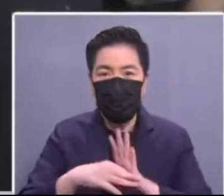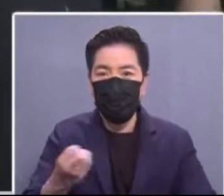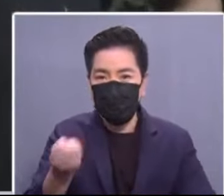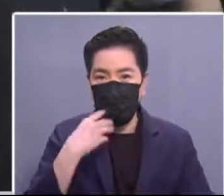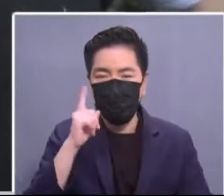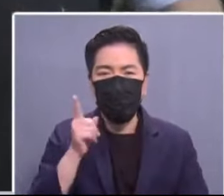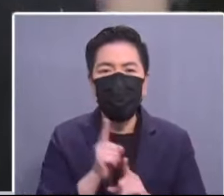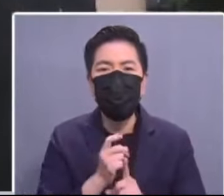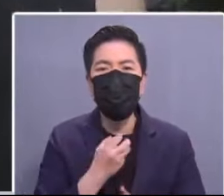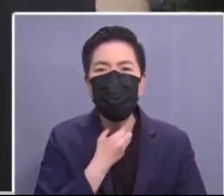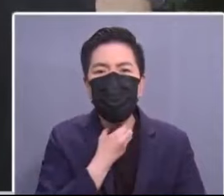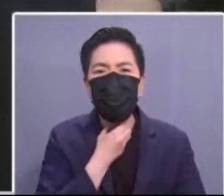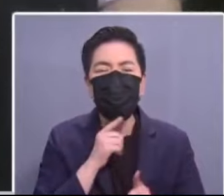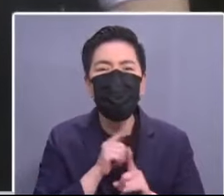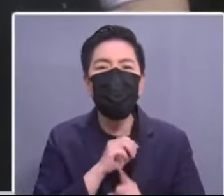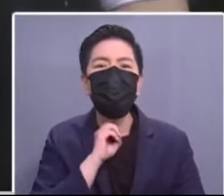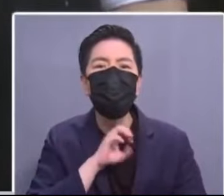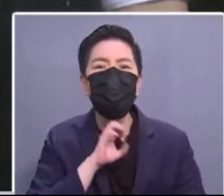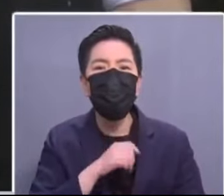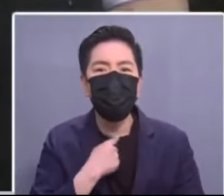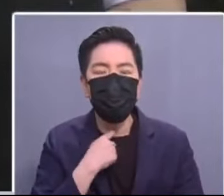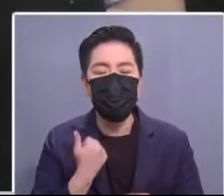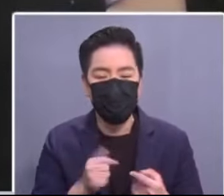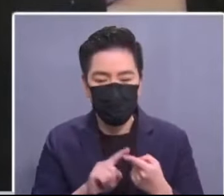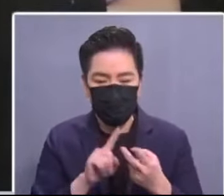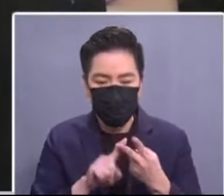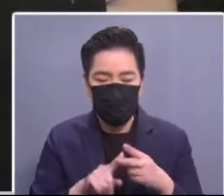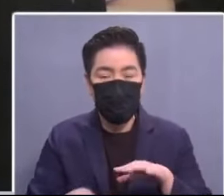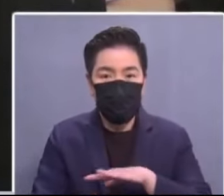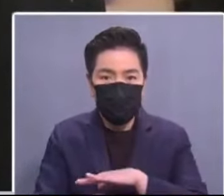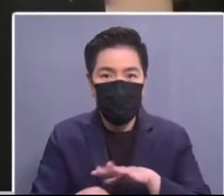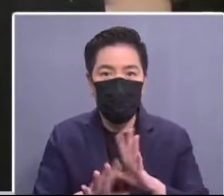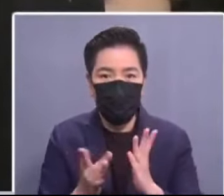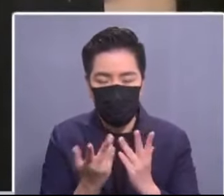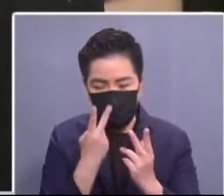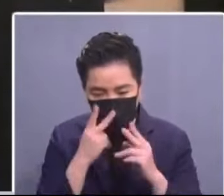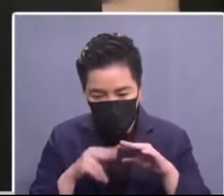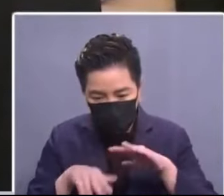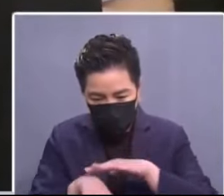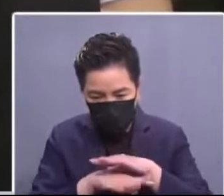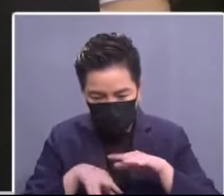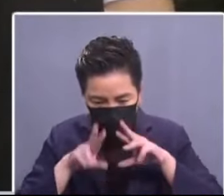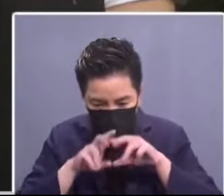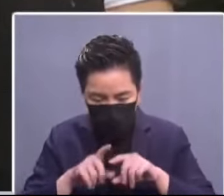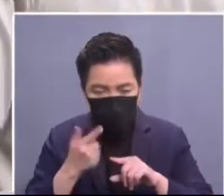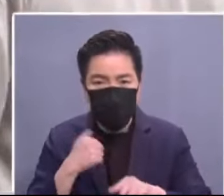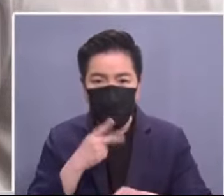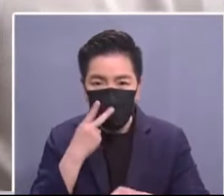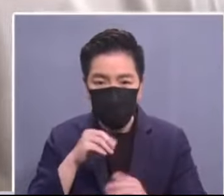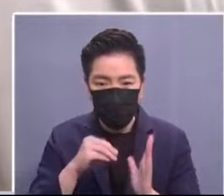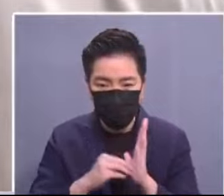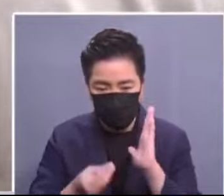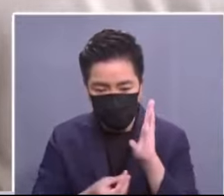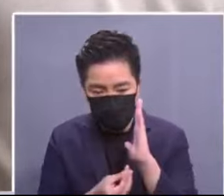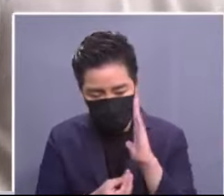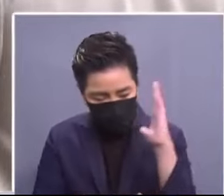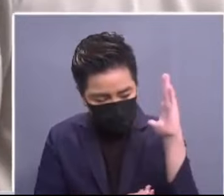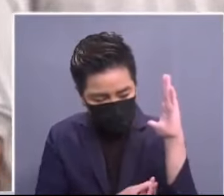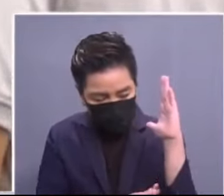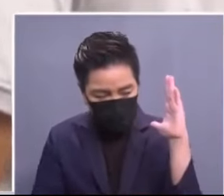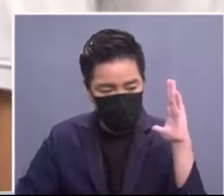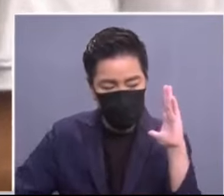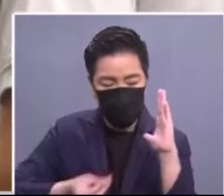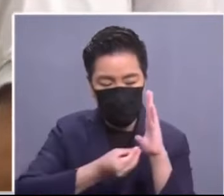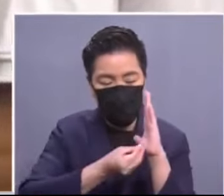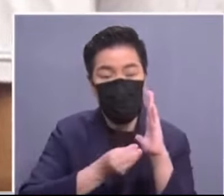อันนี้เป็นเบื้องต้นนะคะขณะที่การตรวจสอบวัตถุพยานก็ต้องใช้เวลาเพราะว่าส่วนใหญ่ก็จะส่งเข้ามาตรวจที่กรุงเทพ